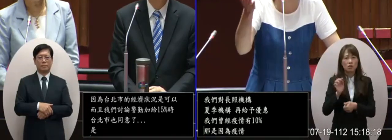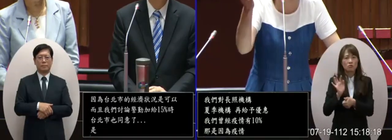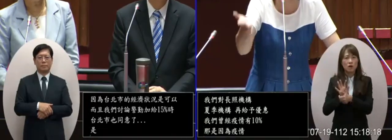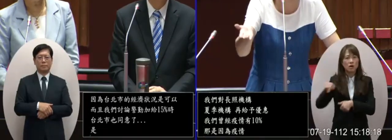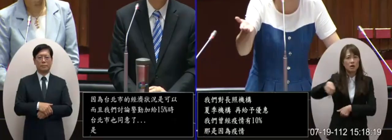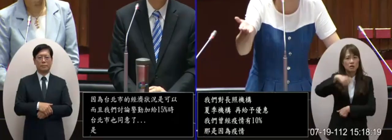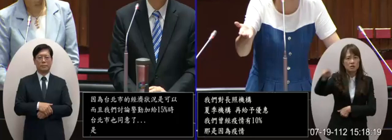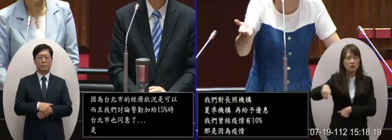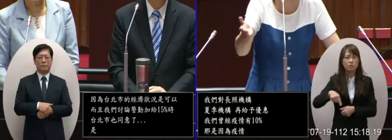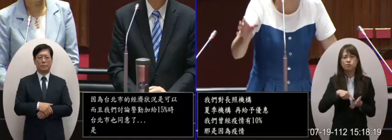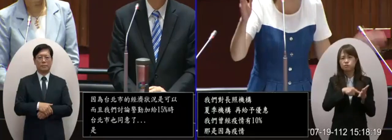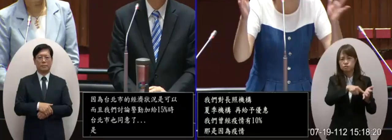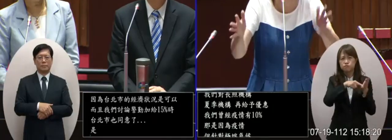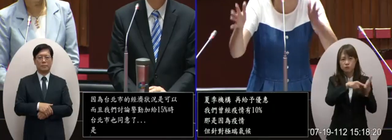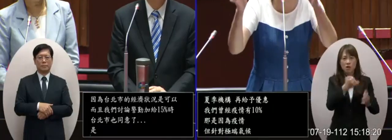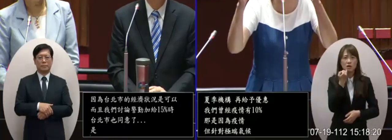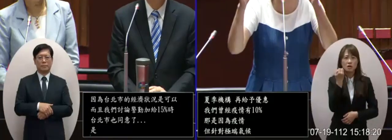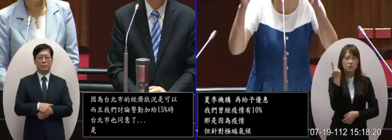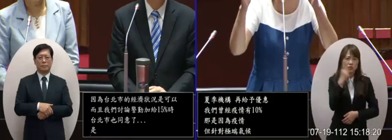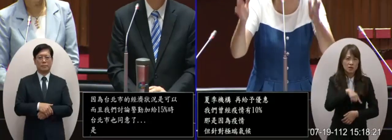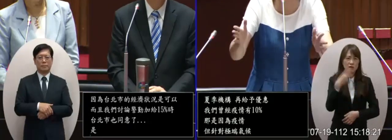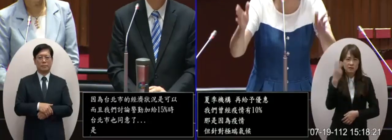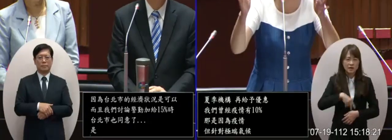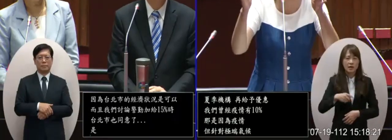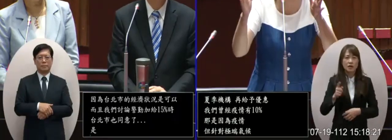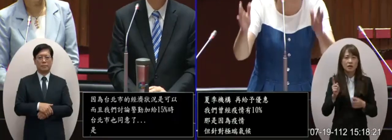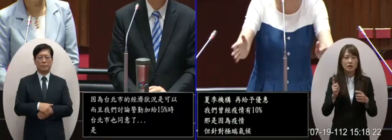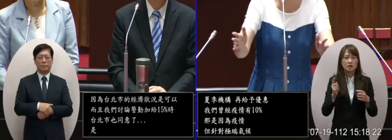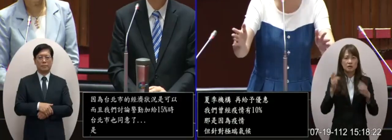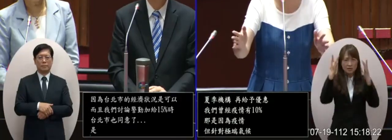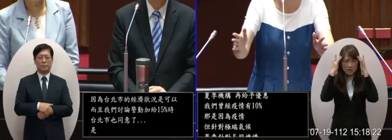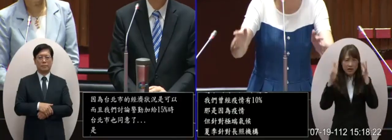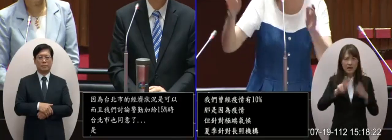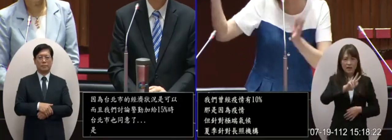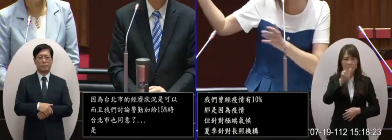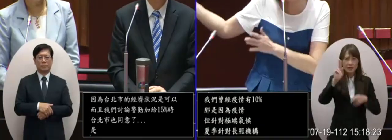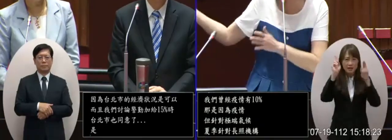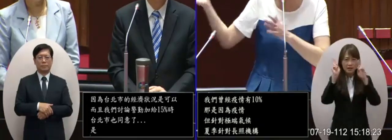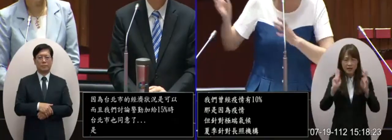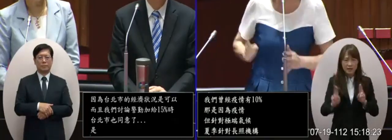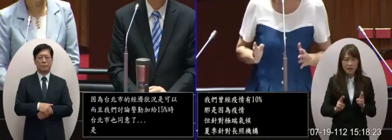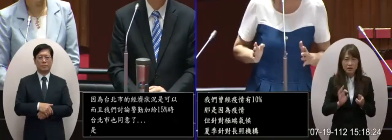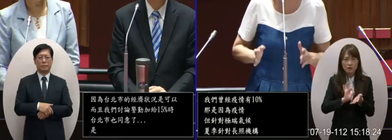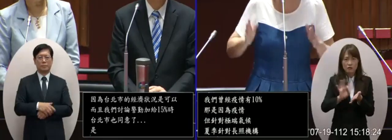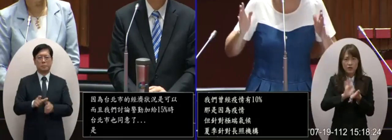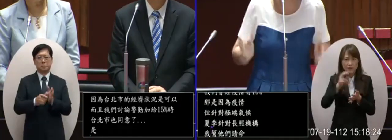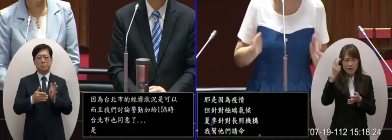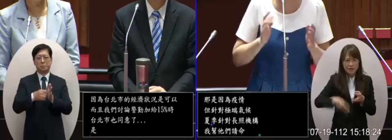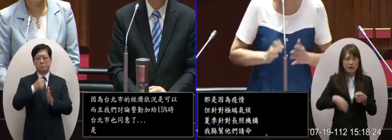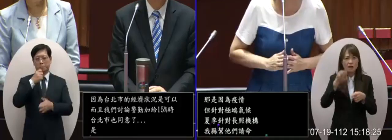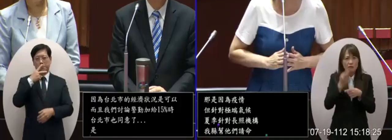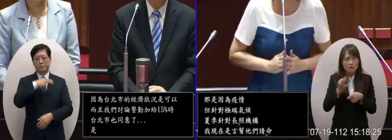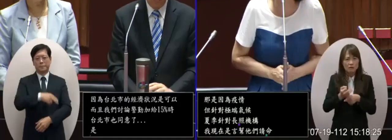可不可以再有这样子的夏季的电费的优惠，而不要发生。